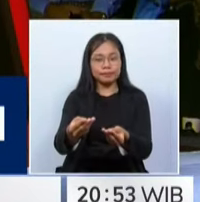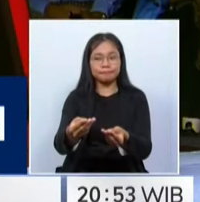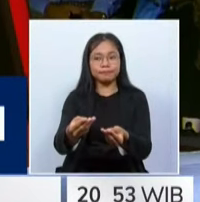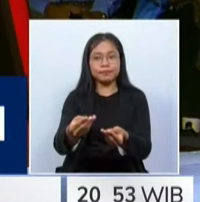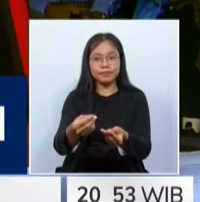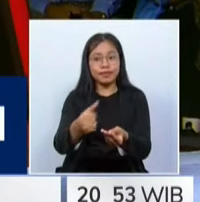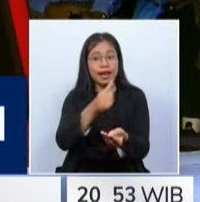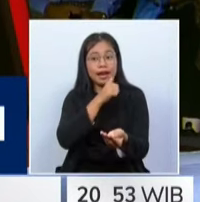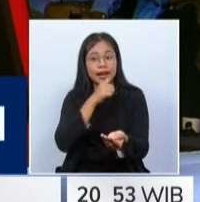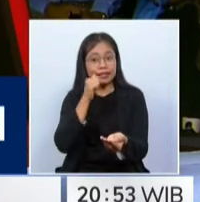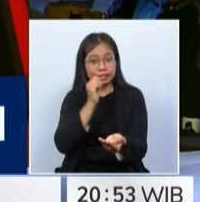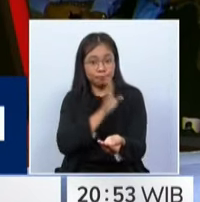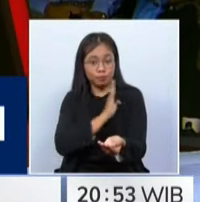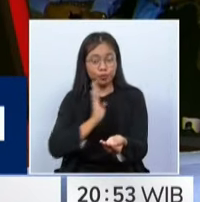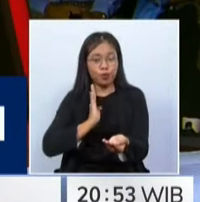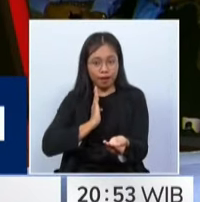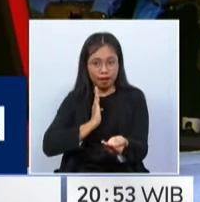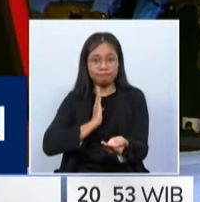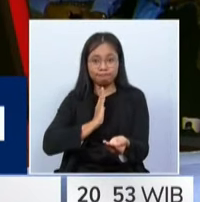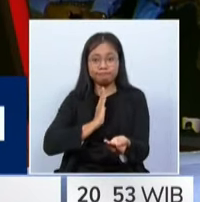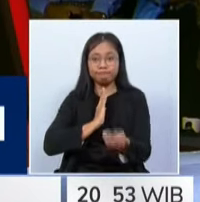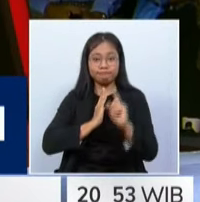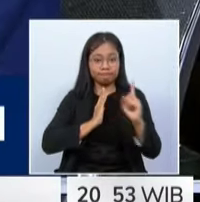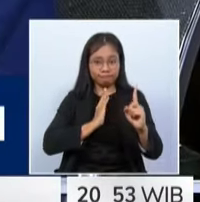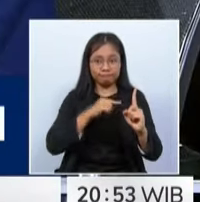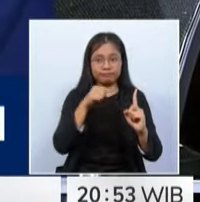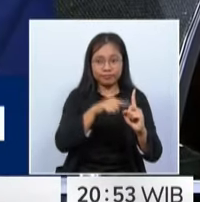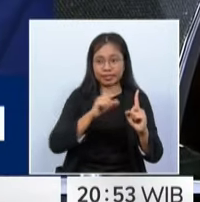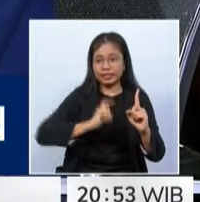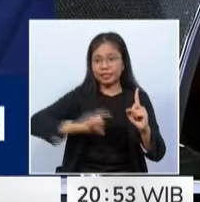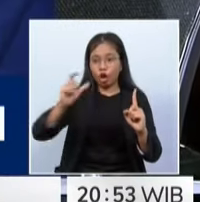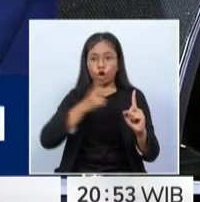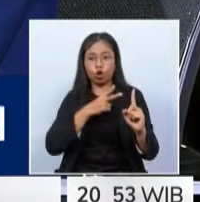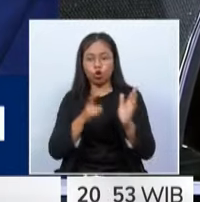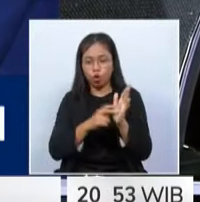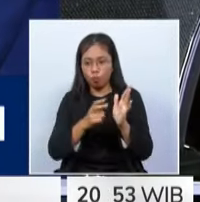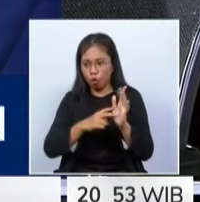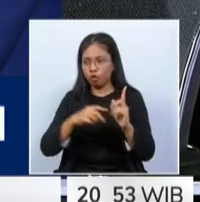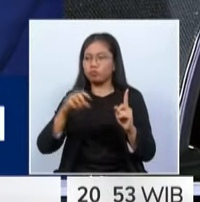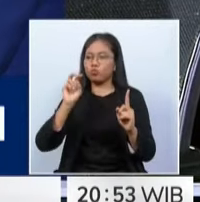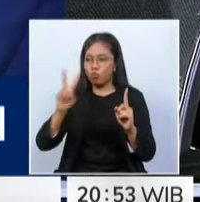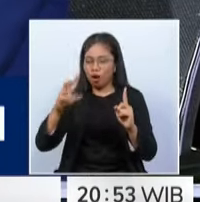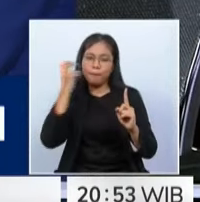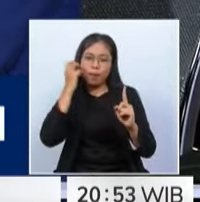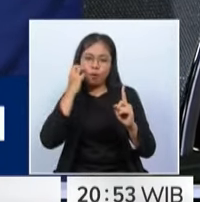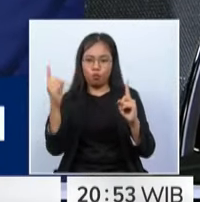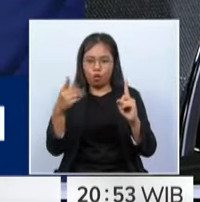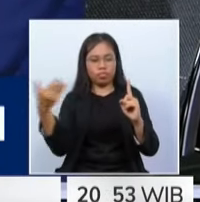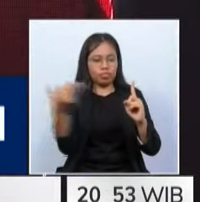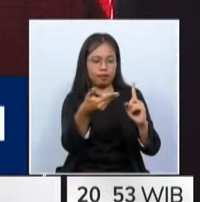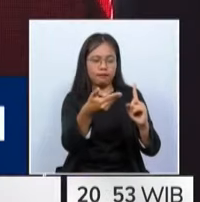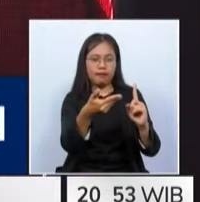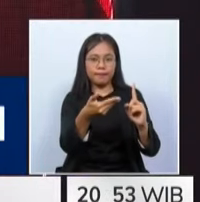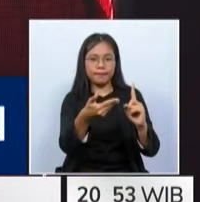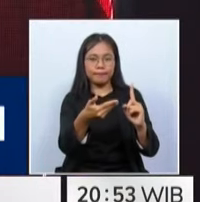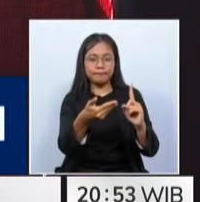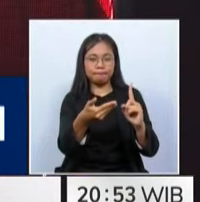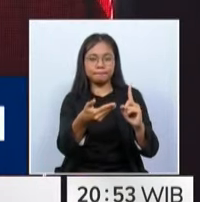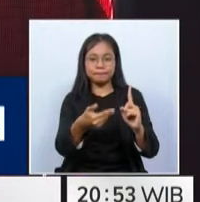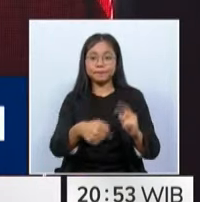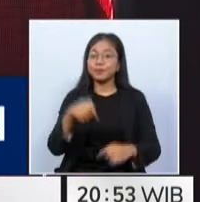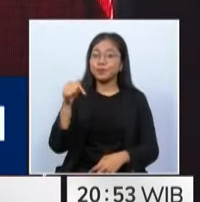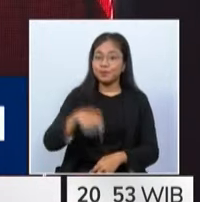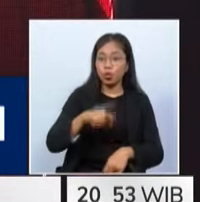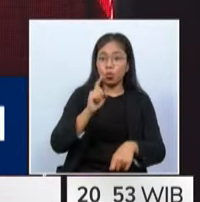Baswedan akan bertanya kepada calon Presiden nomor urut 2 Bapak prabo Subianto untuk itu kami persilakan Pak Anis untuk bertanya waktunya